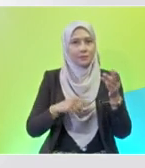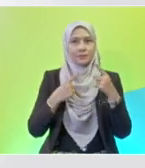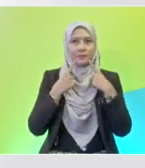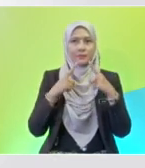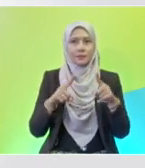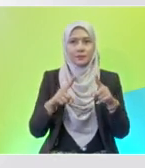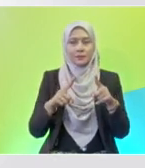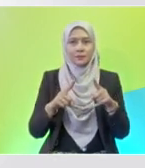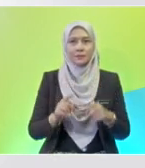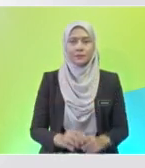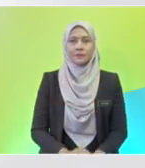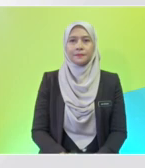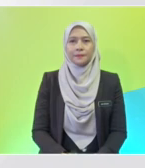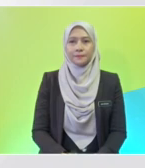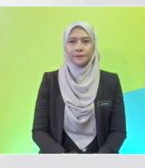Mataram